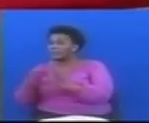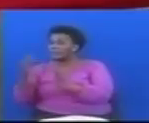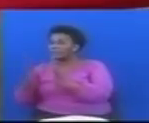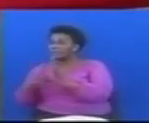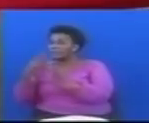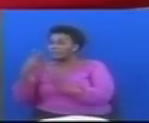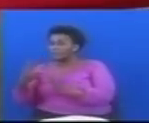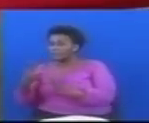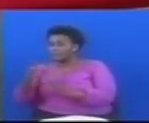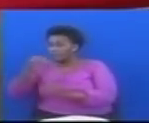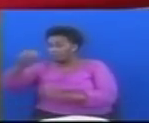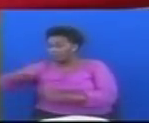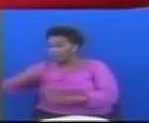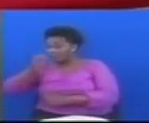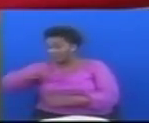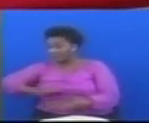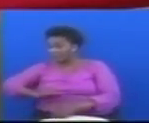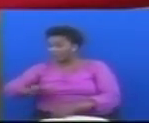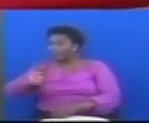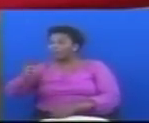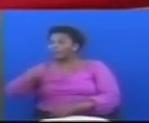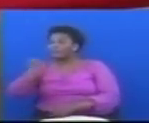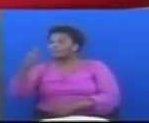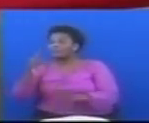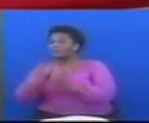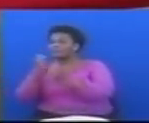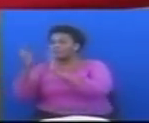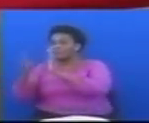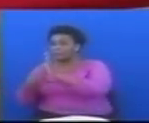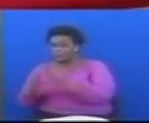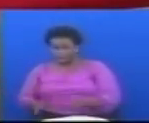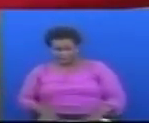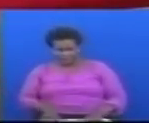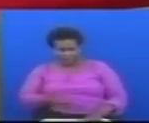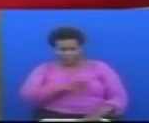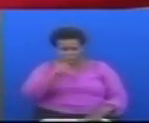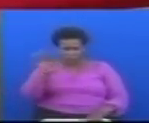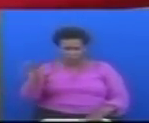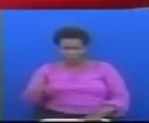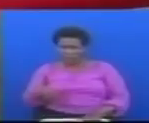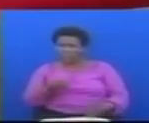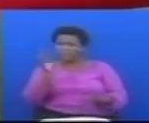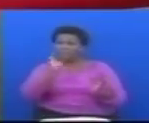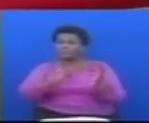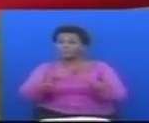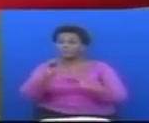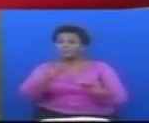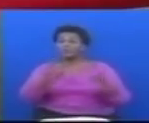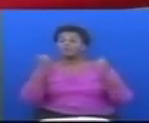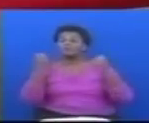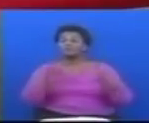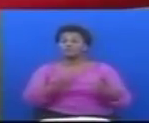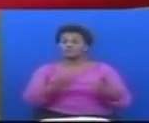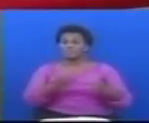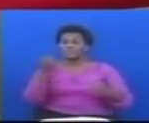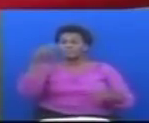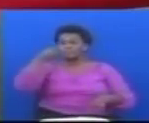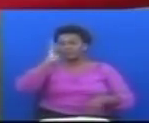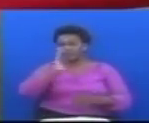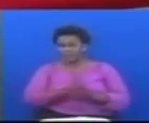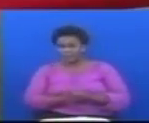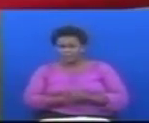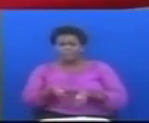2984 mwezi Disemba 2017. Hii nayo imechangiwa kutoka na jitihada kubwa ambayo serikali imefanya na